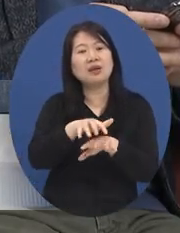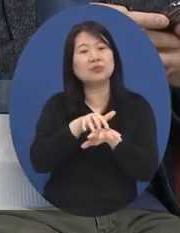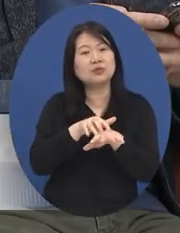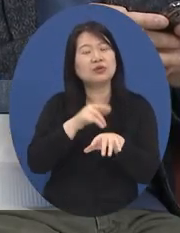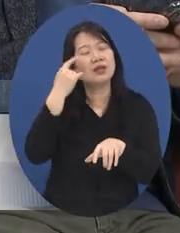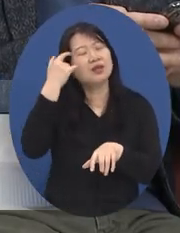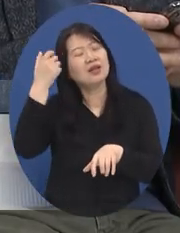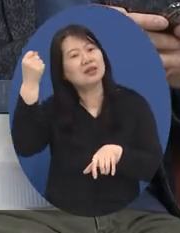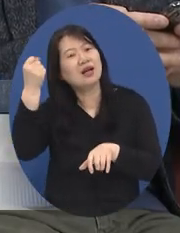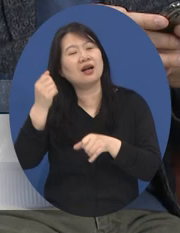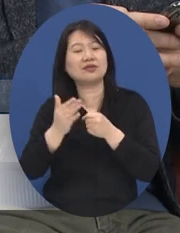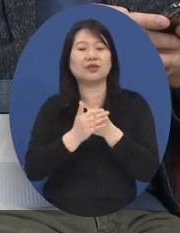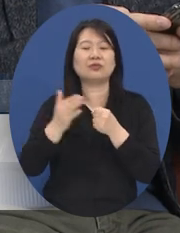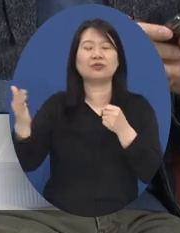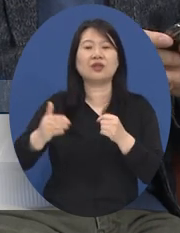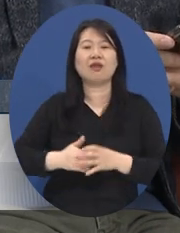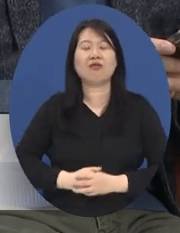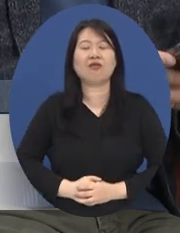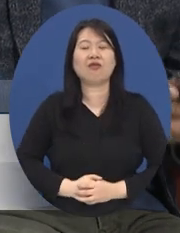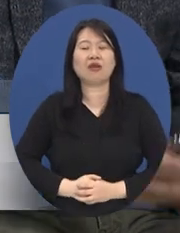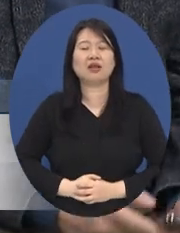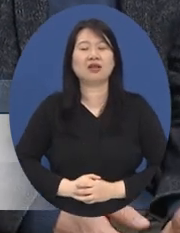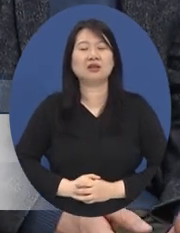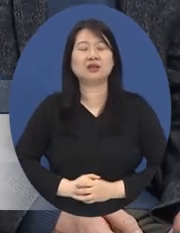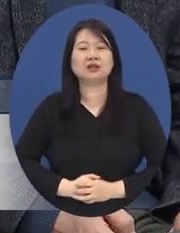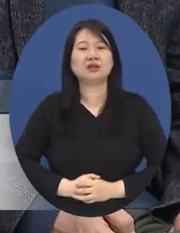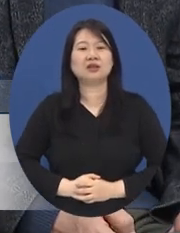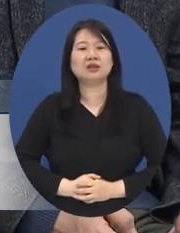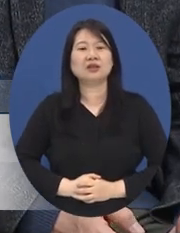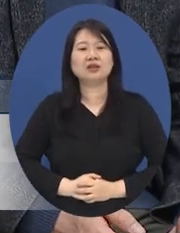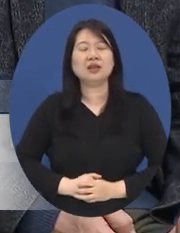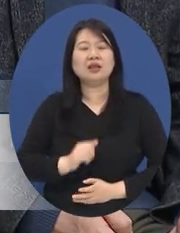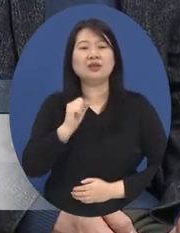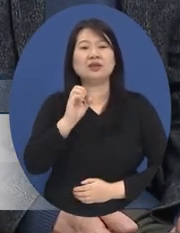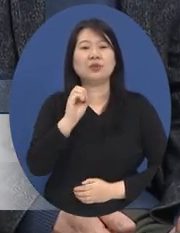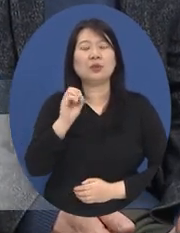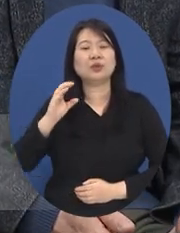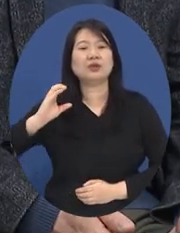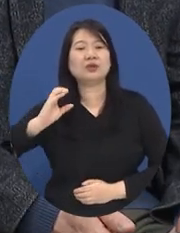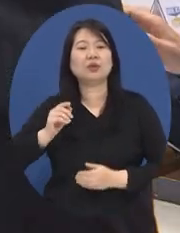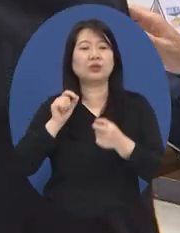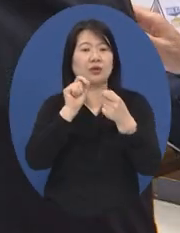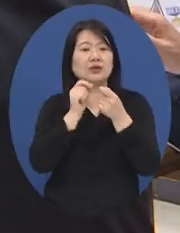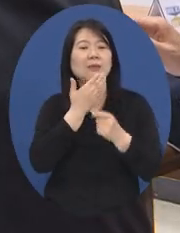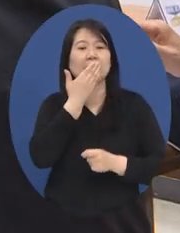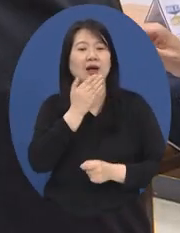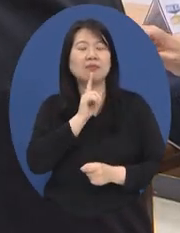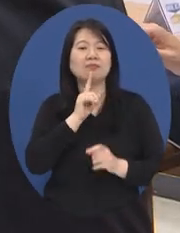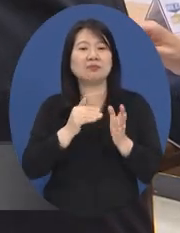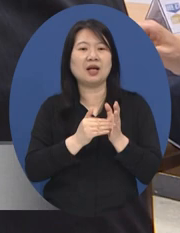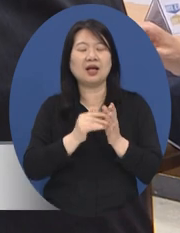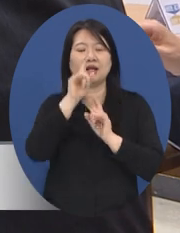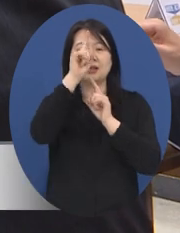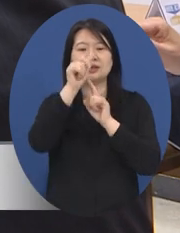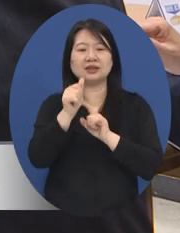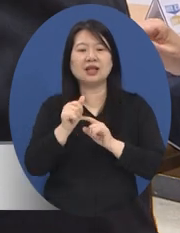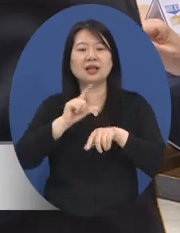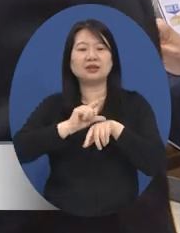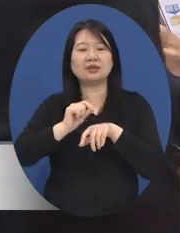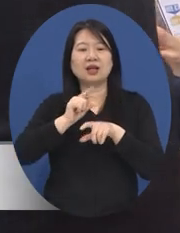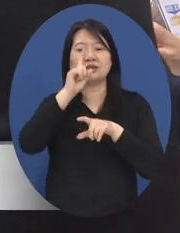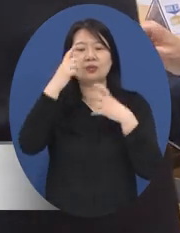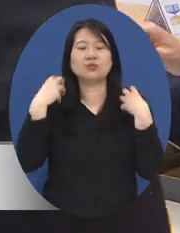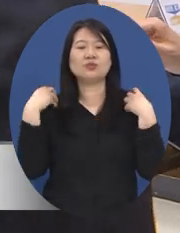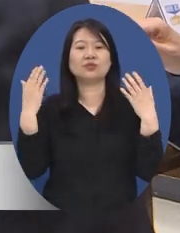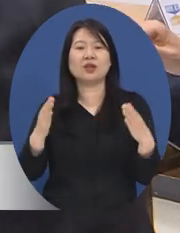인프라라고 봐야 된다. 이게 SOC로 접근하는 게 맞다. 아울러 이 지사는 지방정부